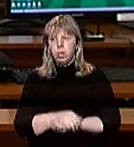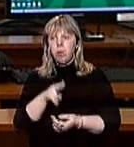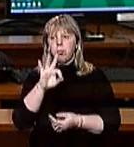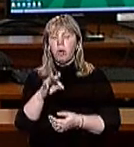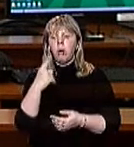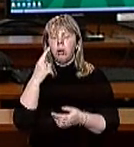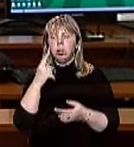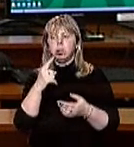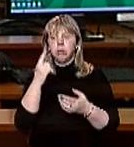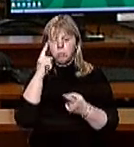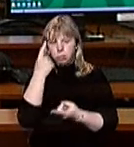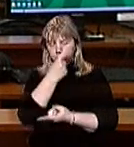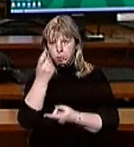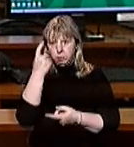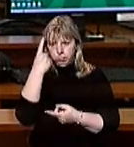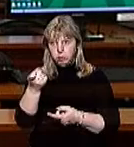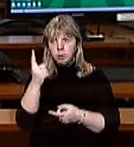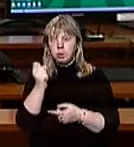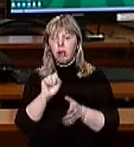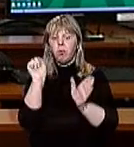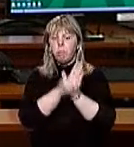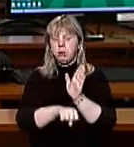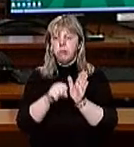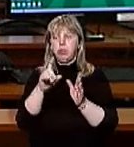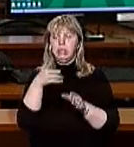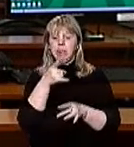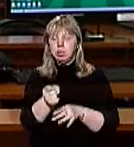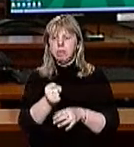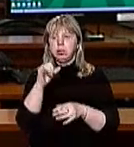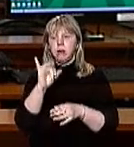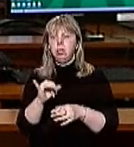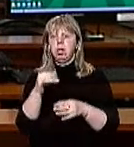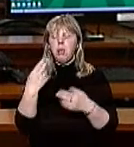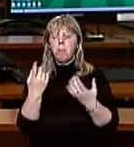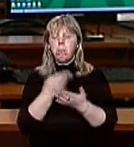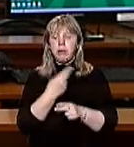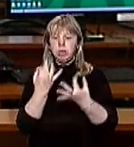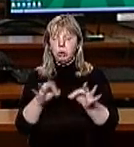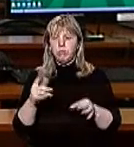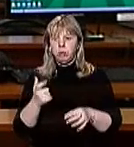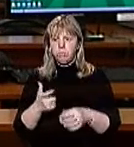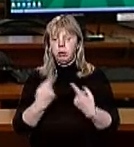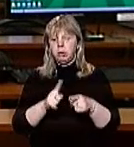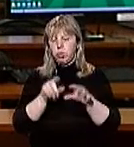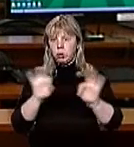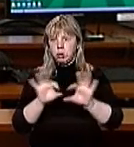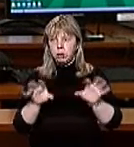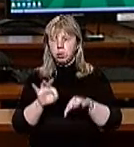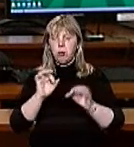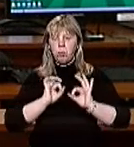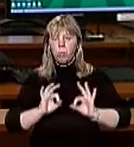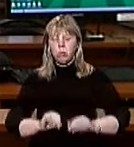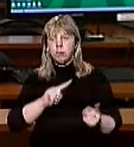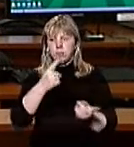Про підозру оголосили Мукачівцю за замах на вбивство таксиста та за носіння без дозволу зброї. Про це розповіла речниця